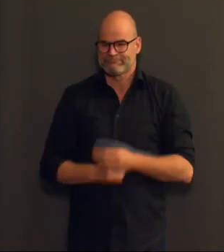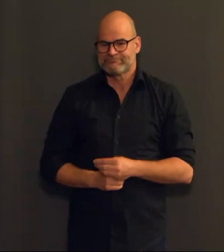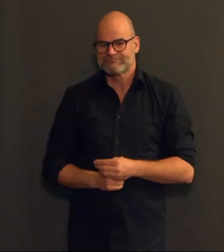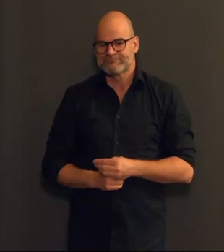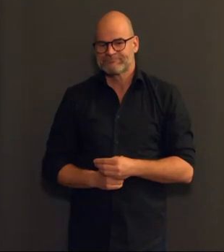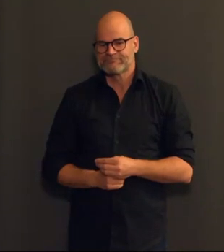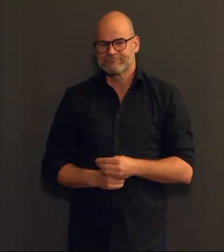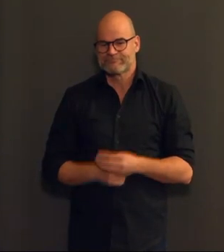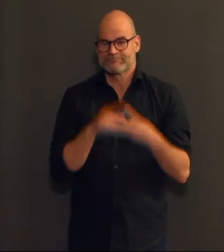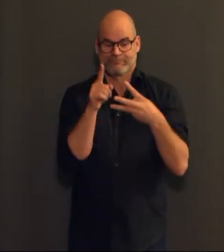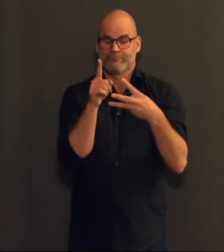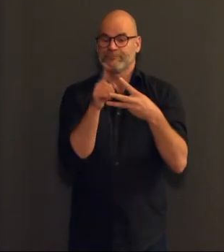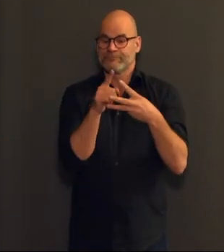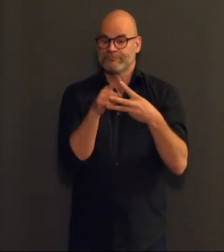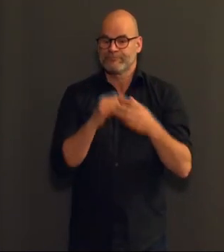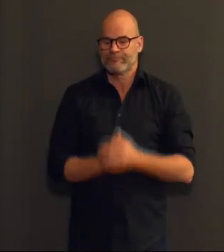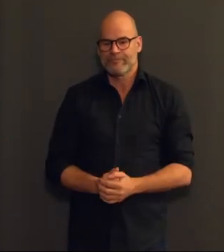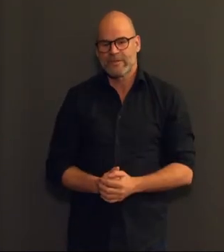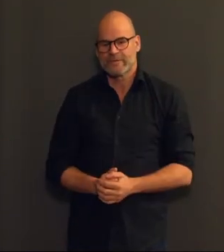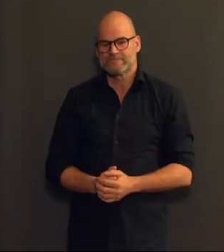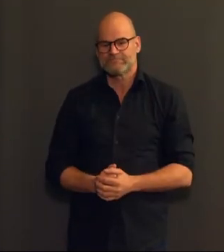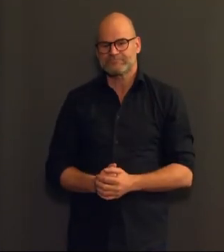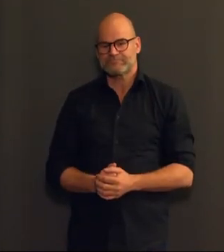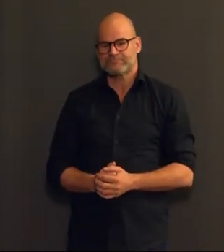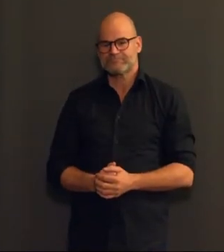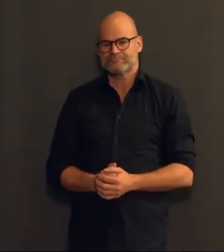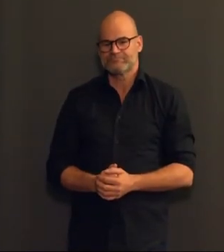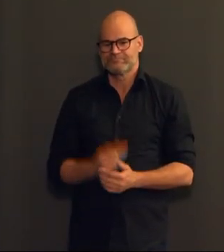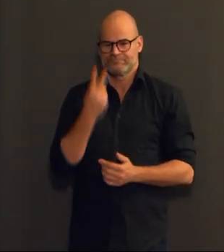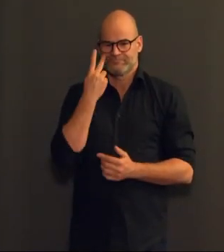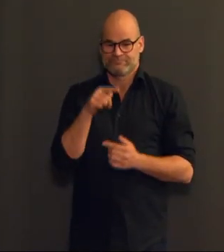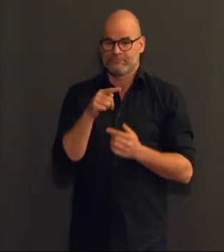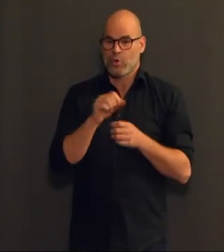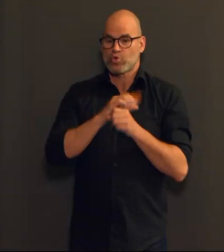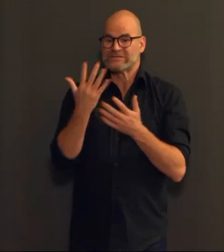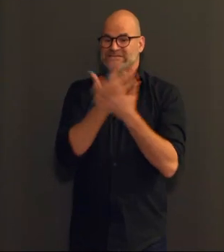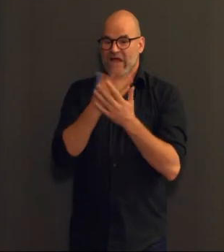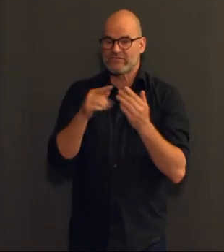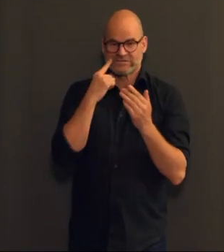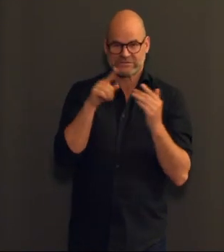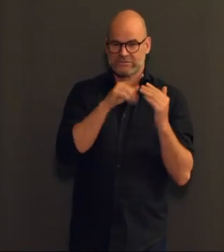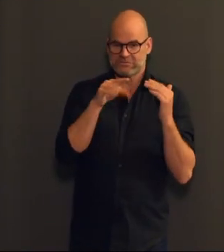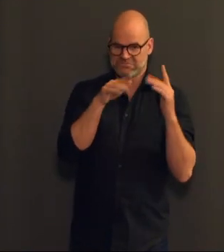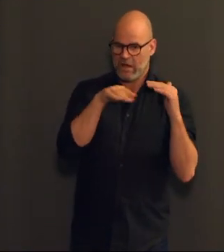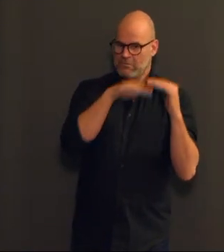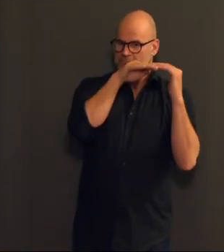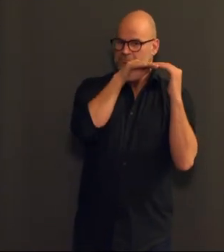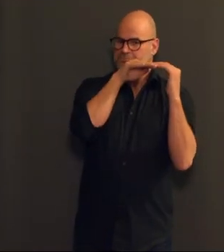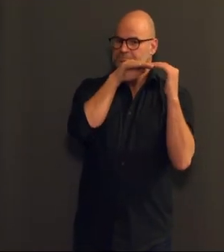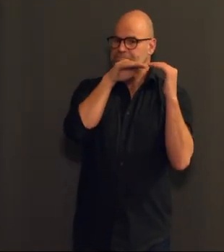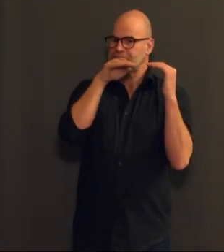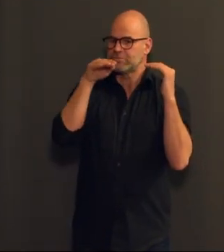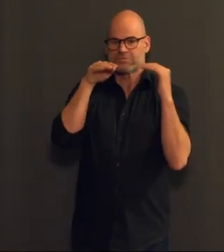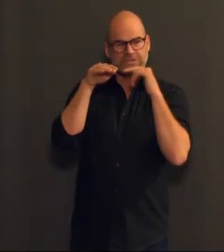De coronacijfers lijken opnieuw op een plateaufase beland te zijn. Wil dat zeggen dat de paaspauze het gehoopte resultaat heeft